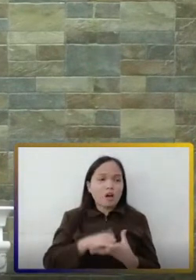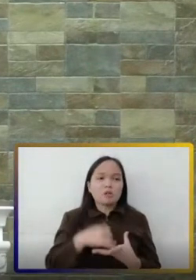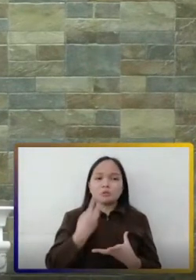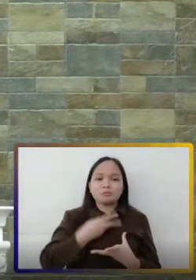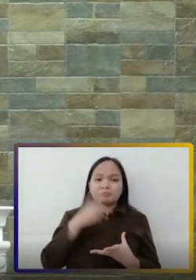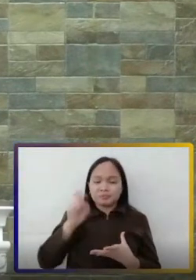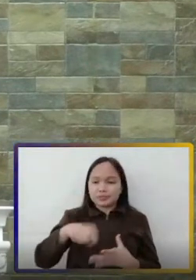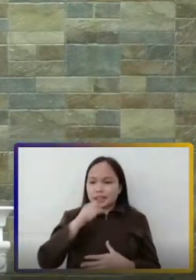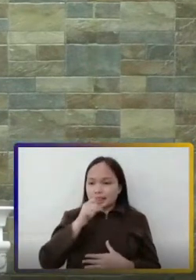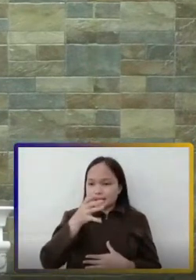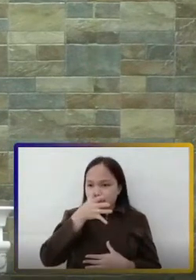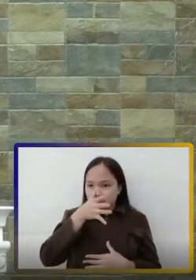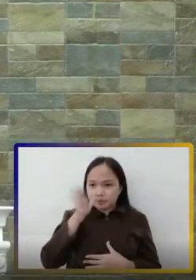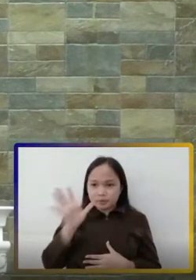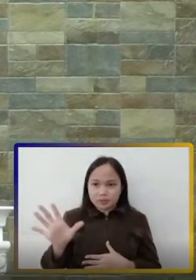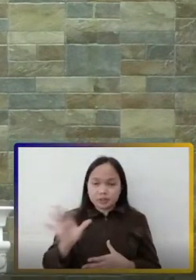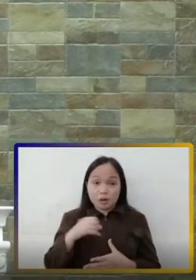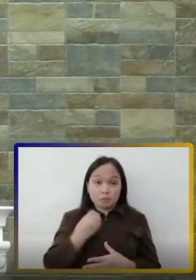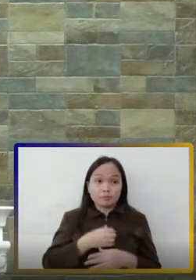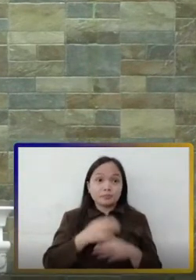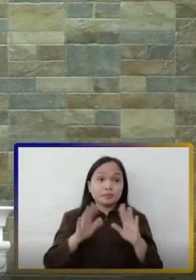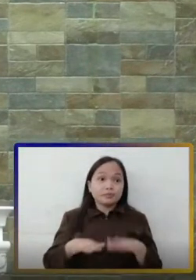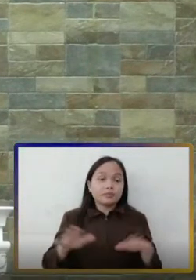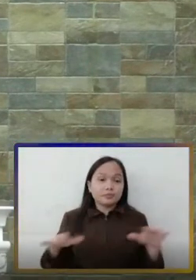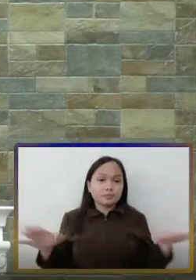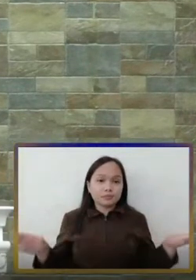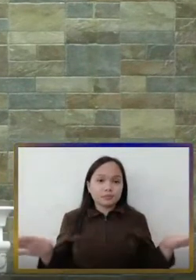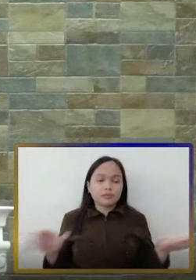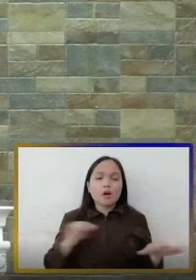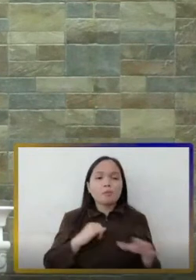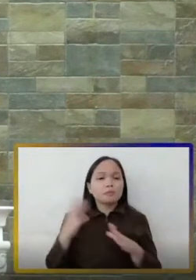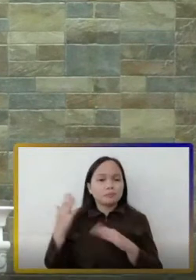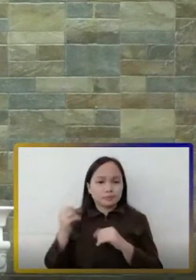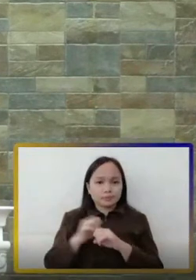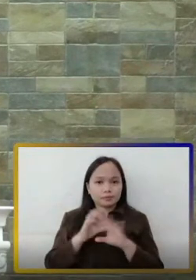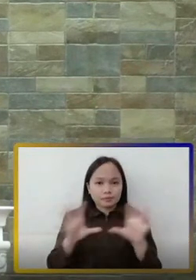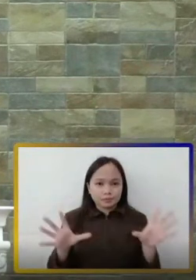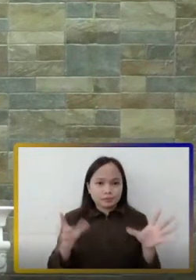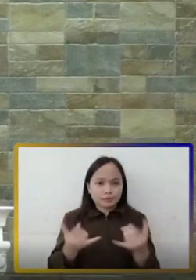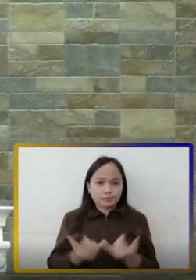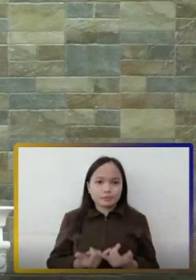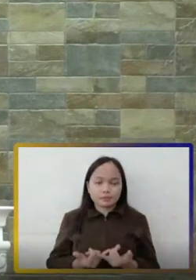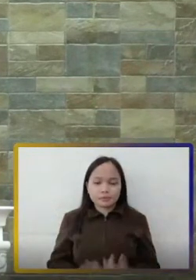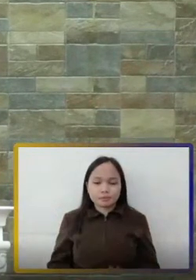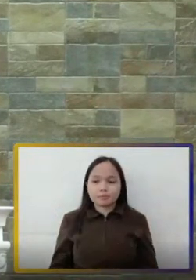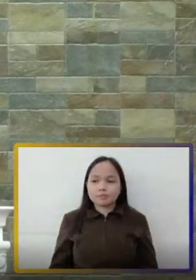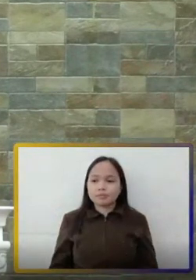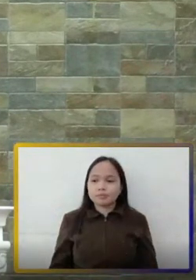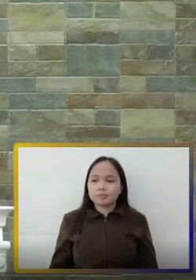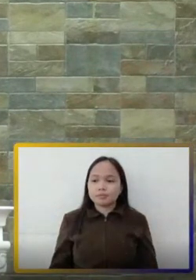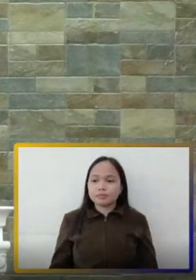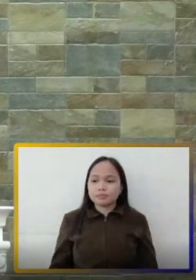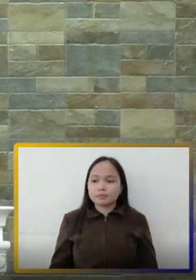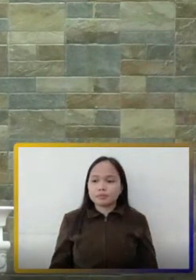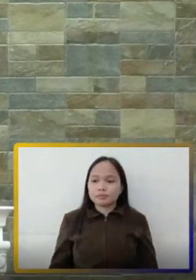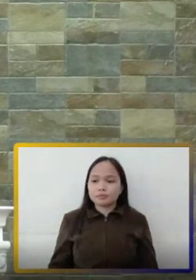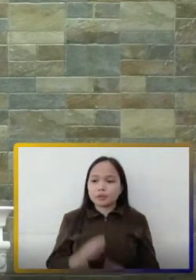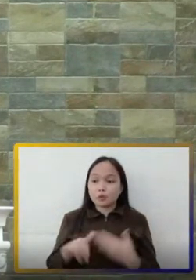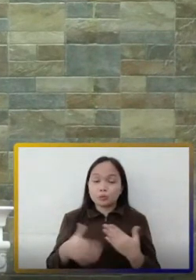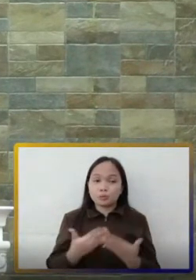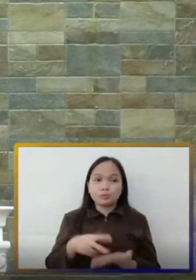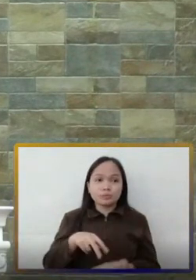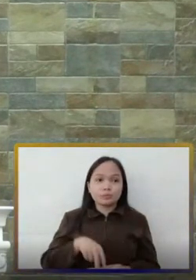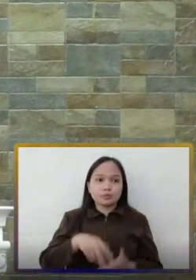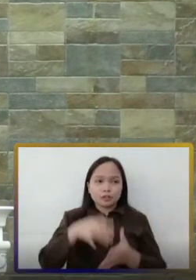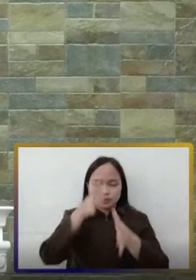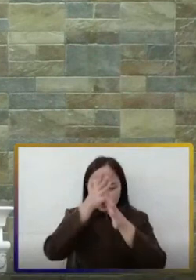Huwag natin kaligtaan ang mga anak po natin. I hope I'm clear tonight. Shall we all stand, please?